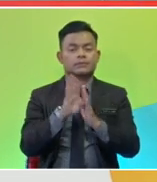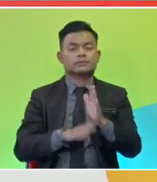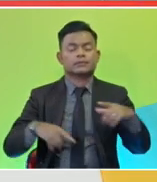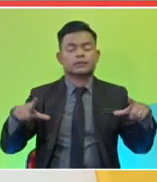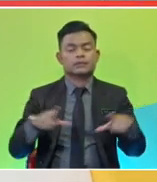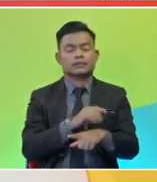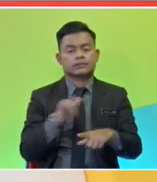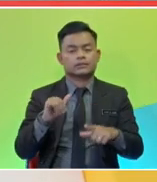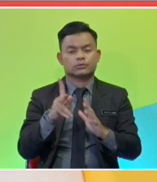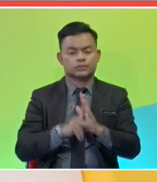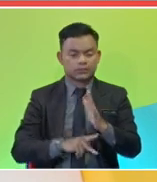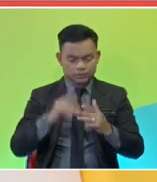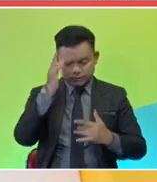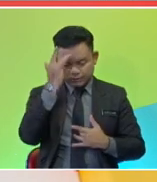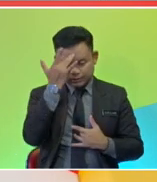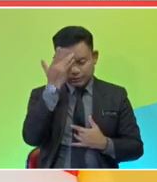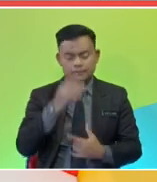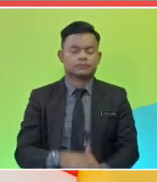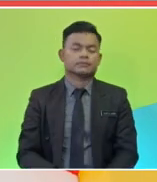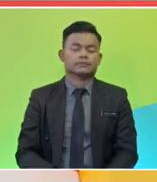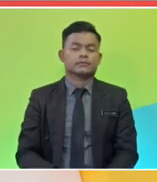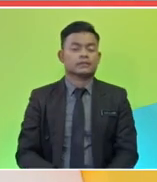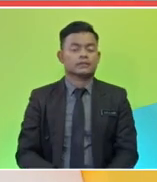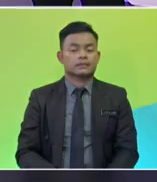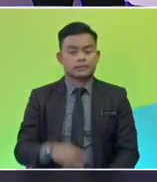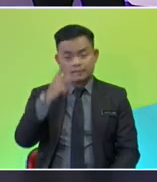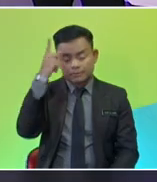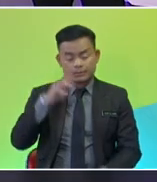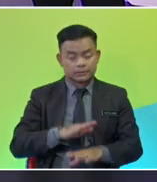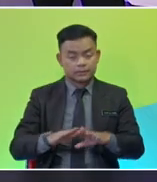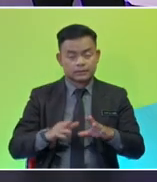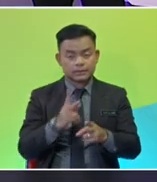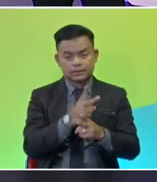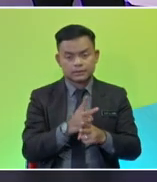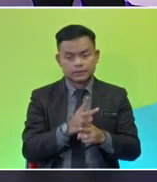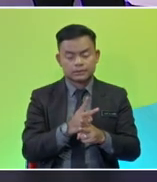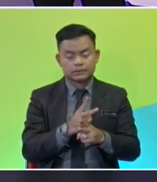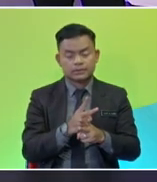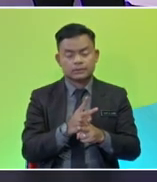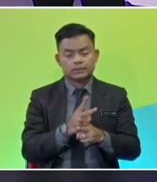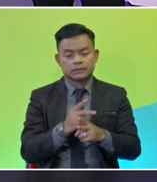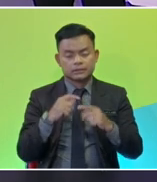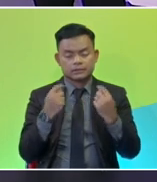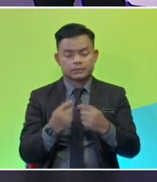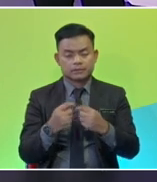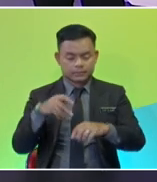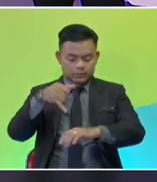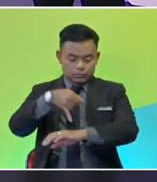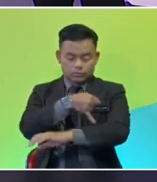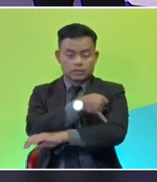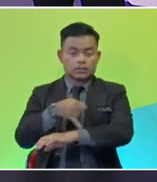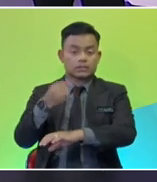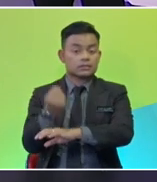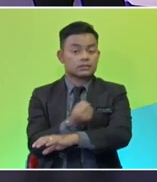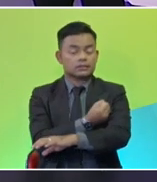mungkin disebabkan waktu kita tak menjaga kawasannya seperti sendi-sendi ini ataupun tulang gitu kan